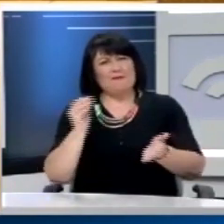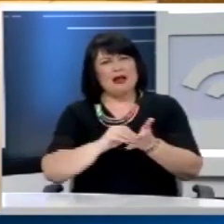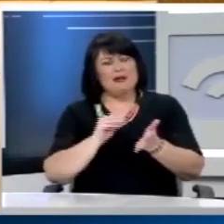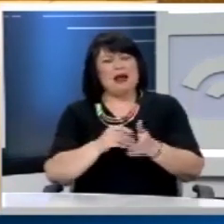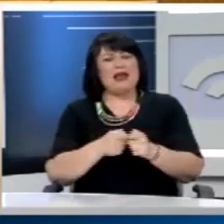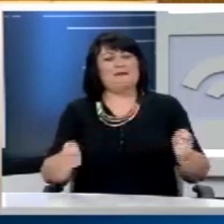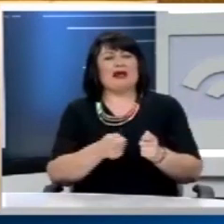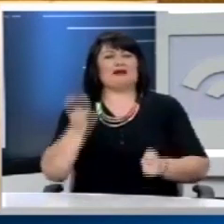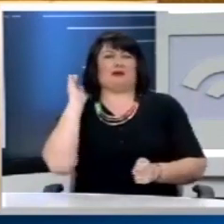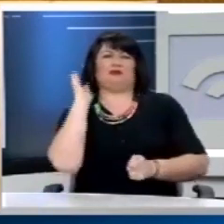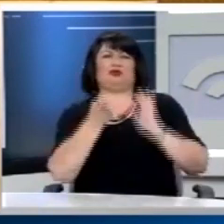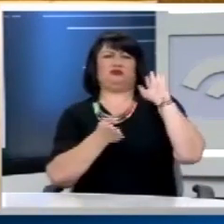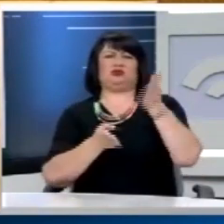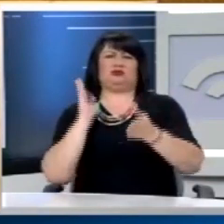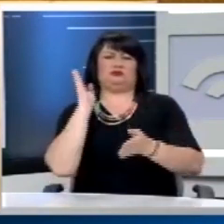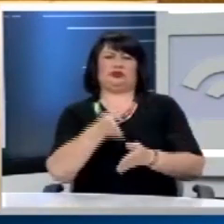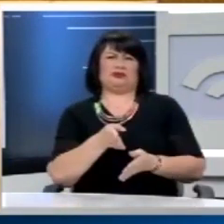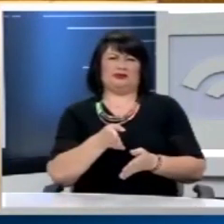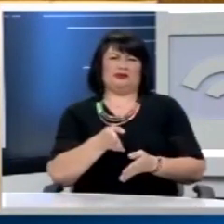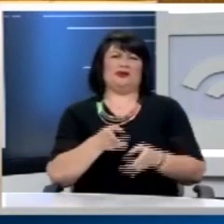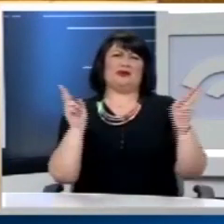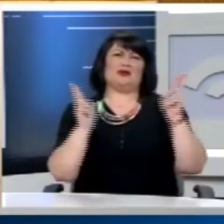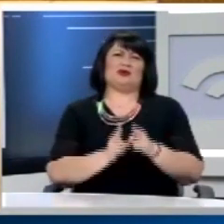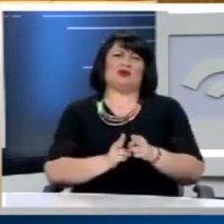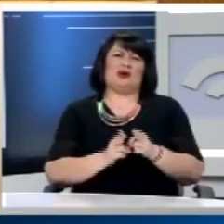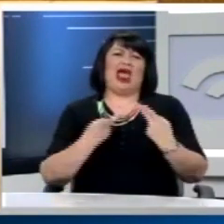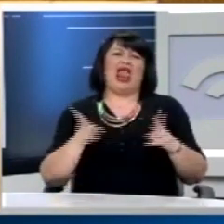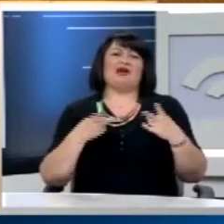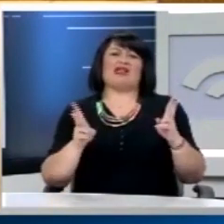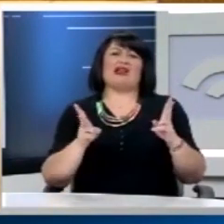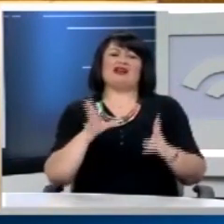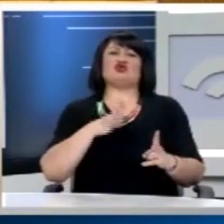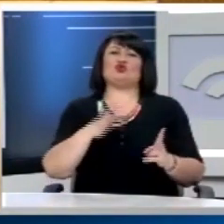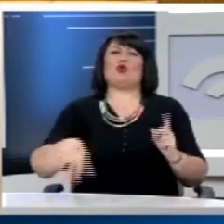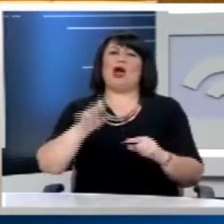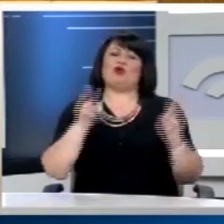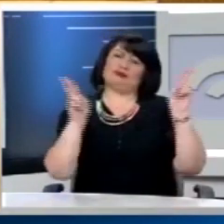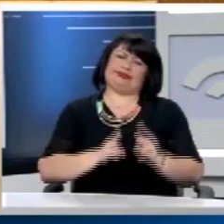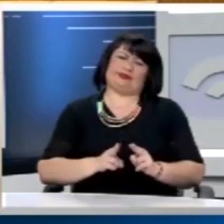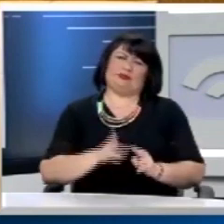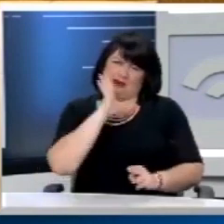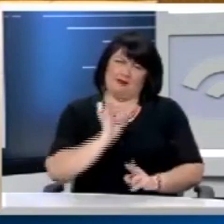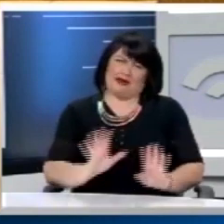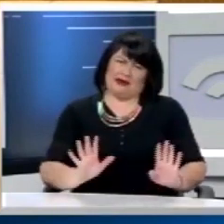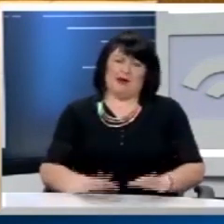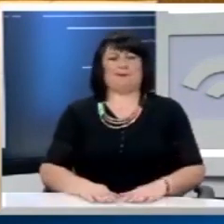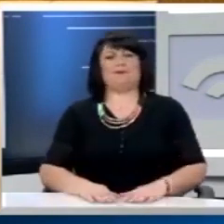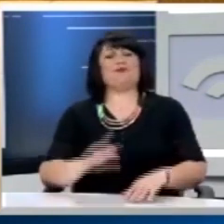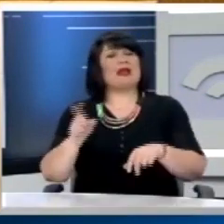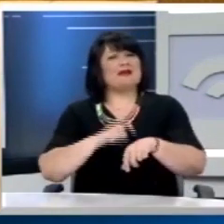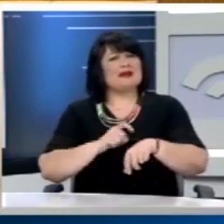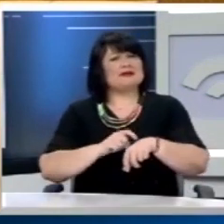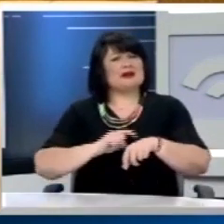μέτρα καταστολής και περιορισμού των πραγματικών λαϊκών ελευθεριών. Και την ίδια στιγμή, όλοι αυτοί